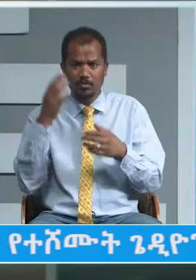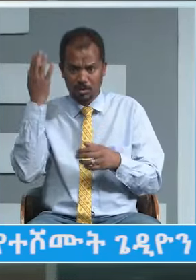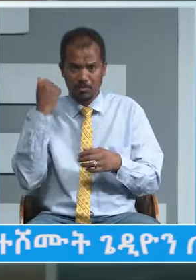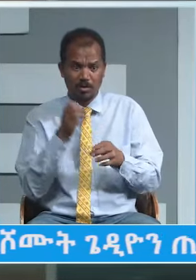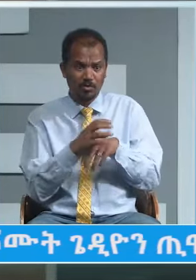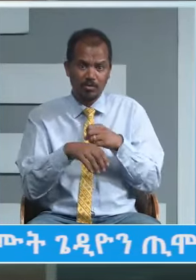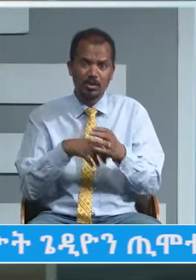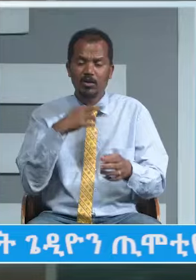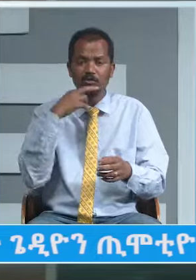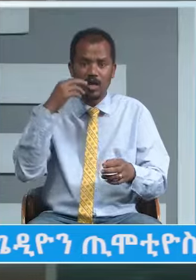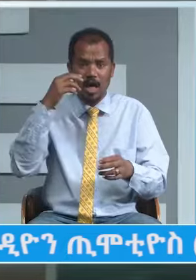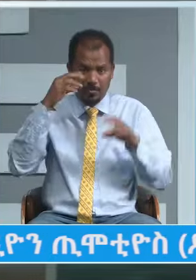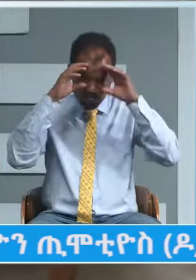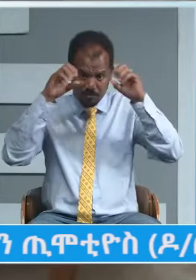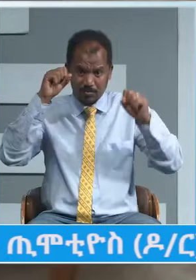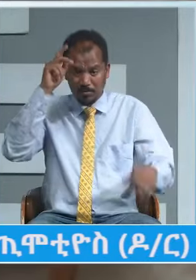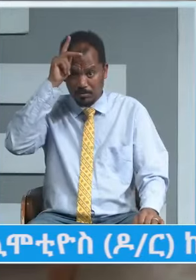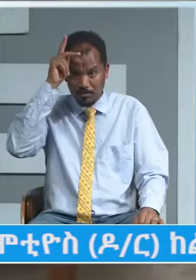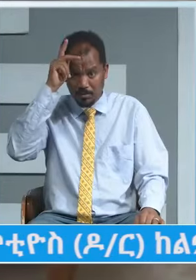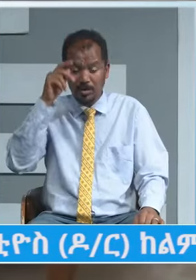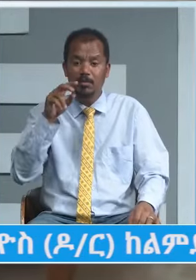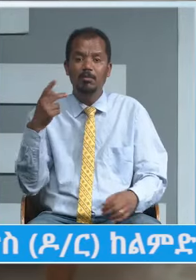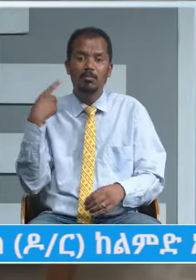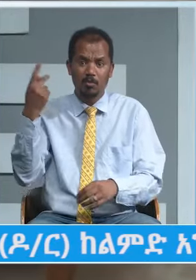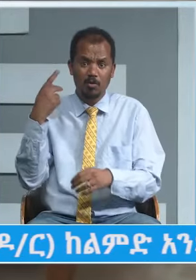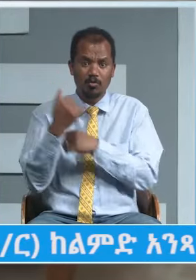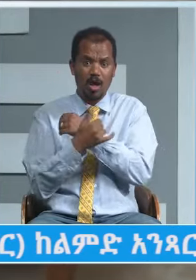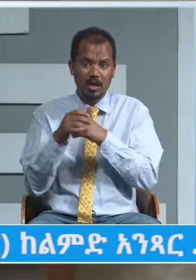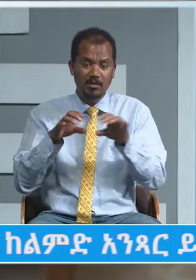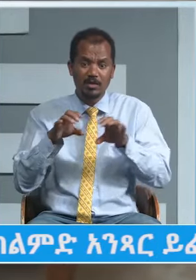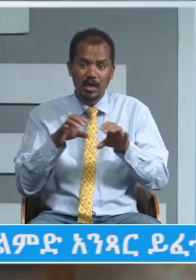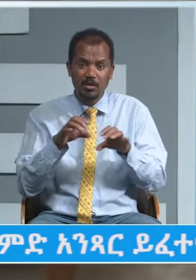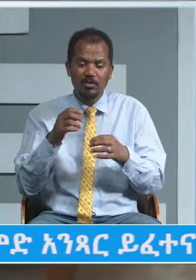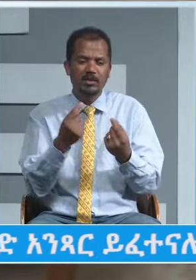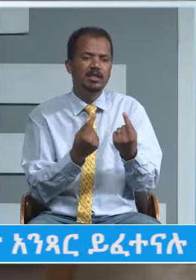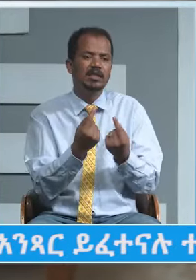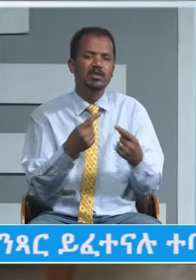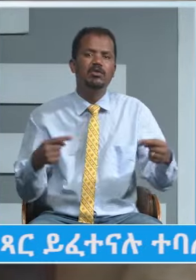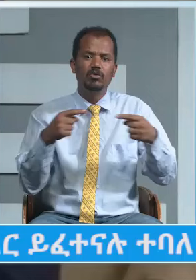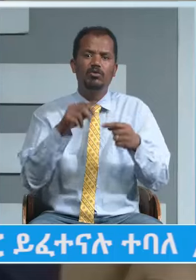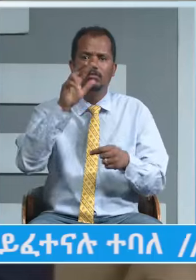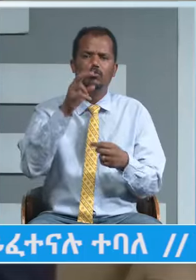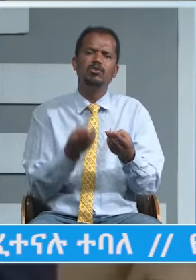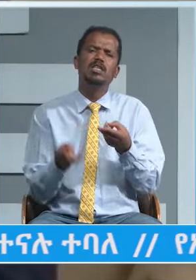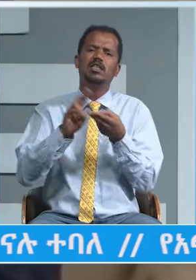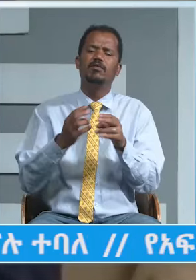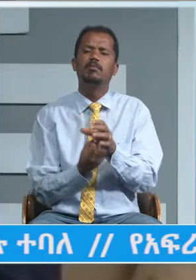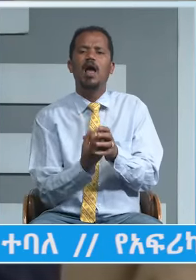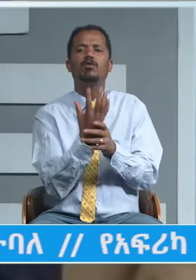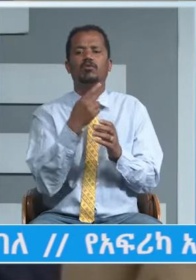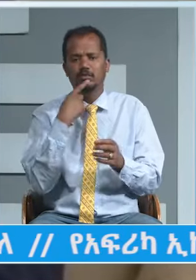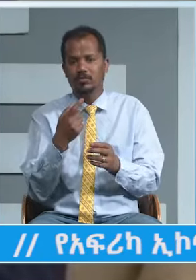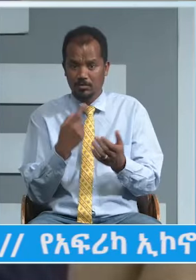መሪዎች በነበራቸው ምክክር የሩሲያ ፕሬዚዳንት ቭላድሚር ፑቲን በሁለቱ ሀገራት መካከል የሚደረገውን የንግድ ግንኙነት በሶስት እጥፍ